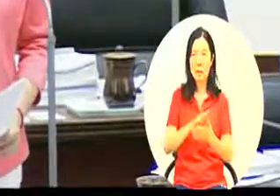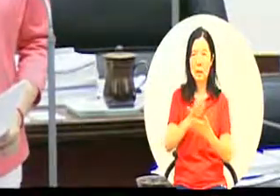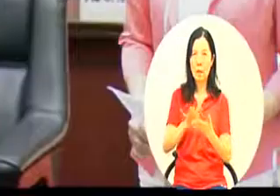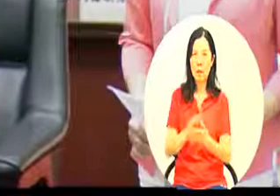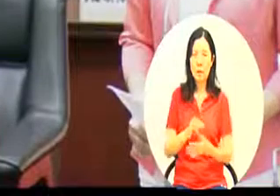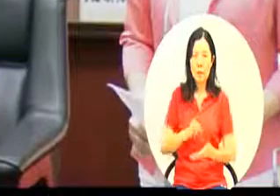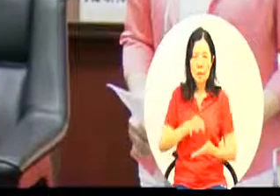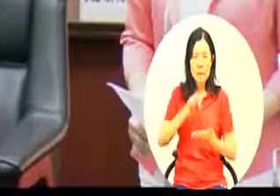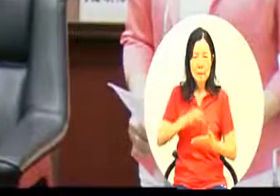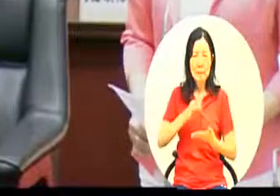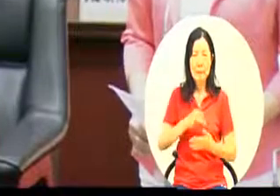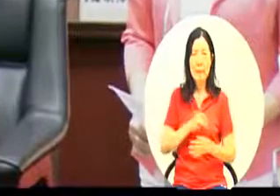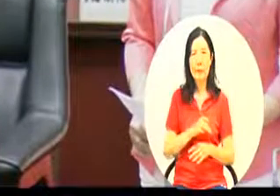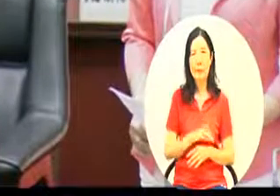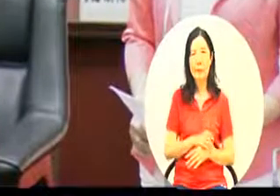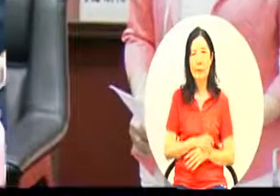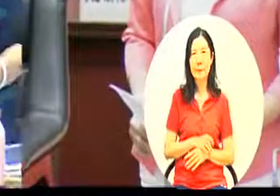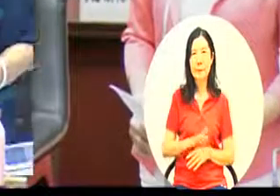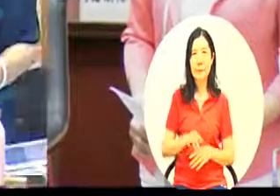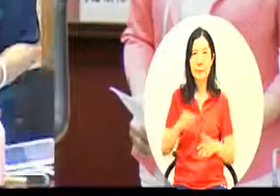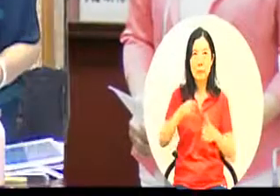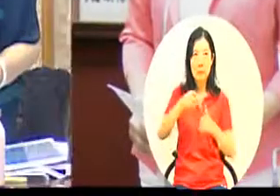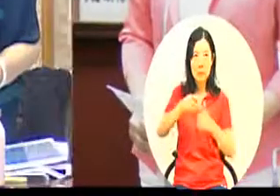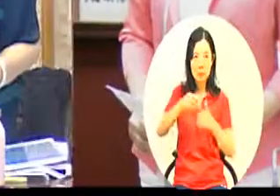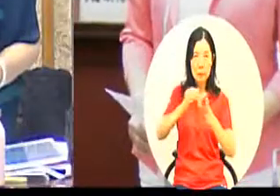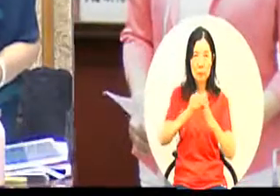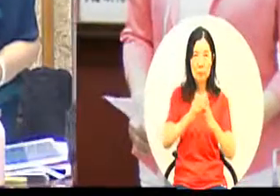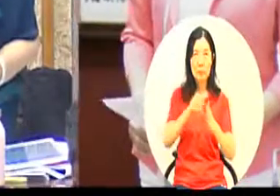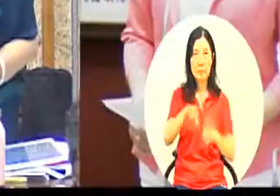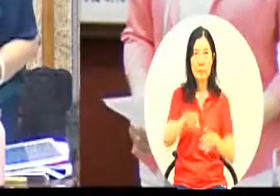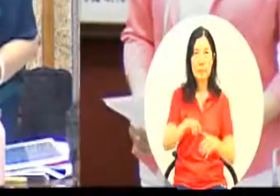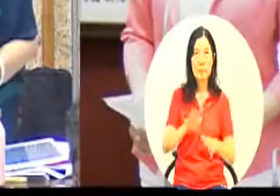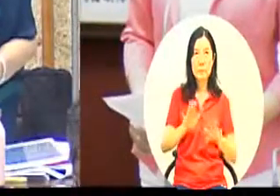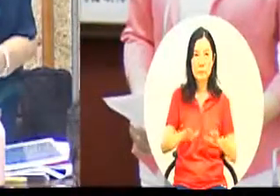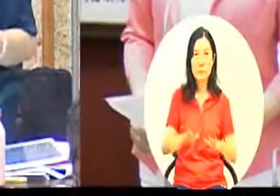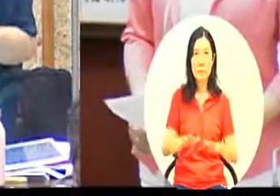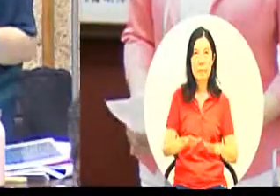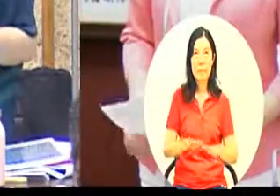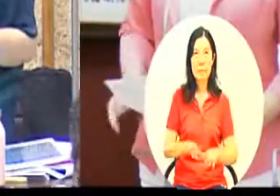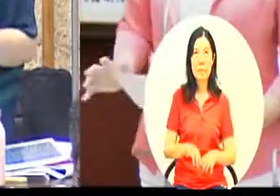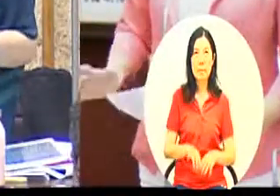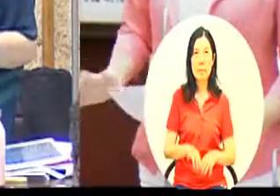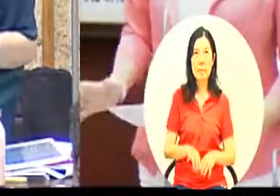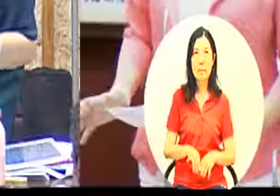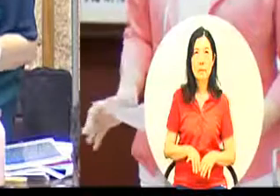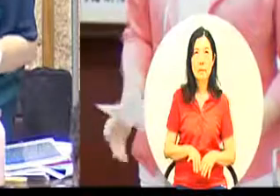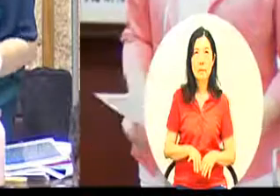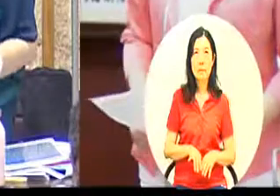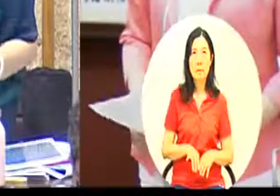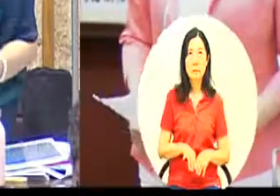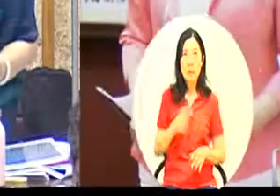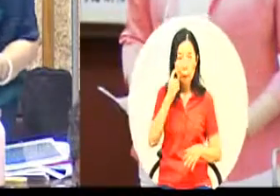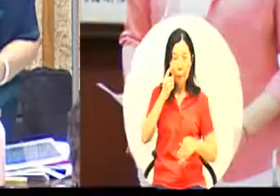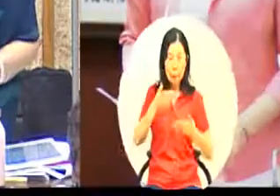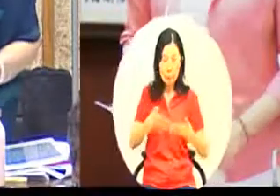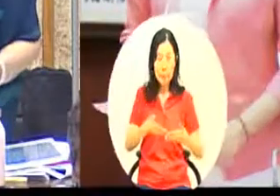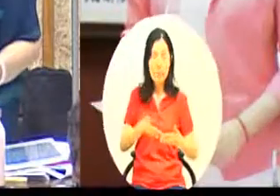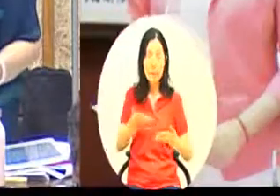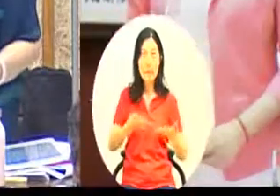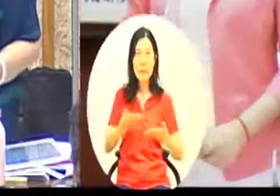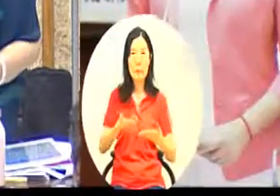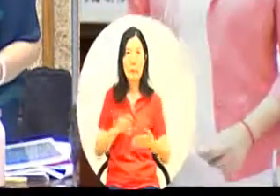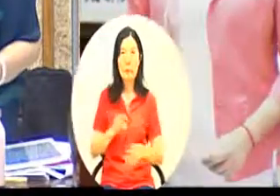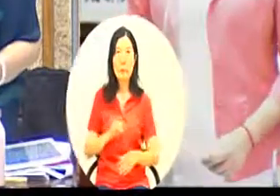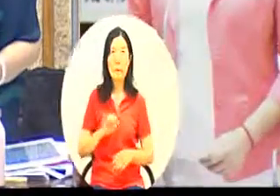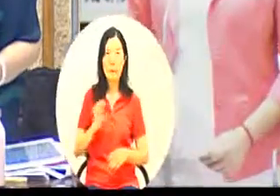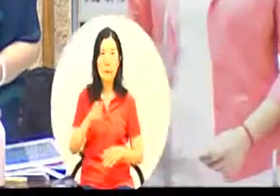担心哈。我们教育局这边目前应该其实一直有在重视这个问题，但是现